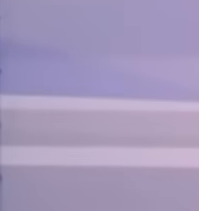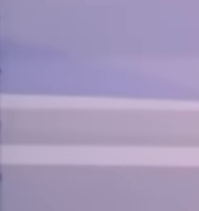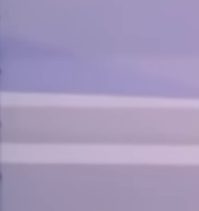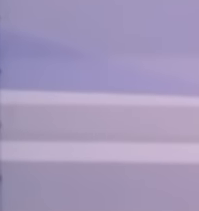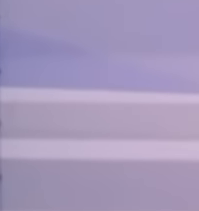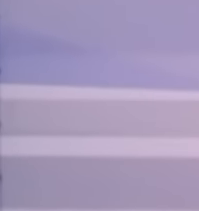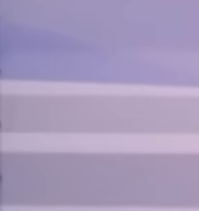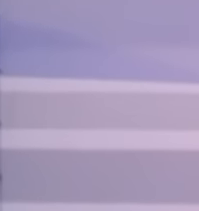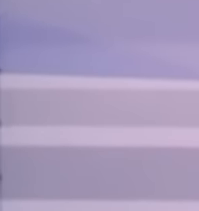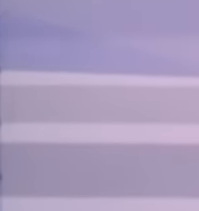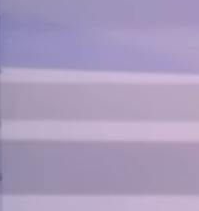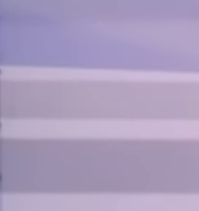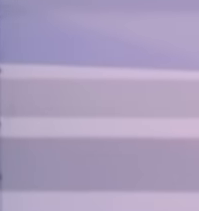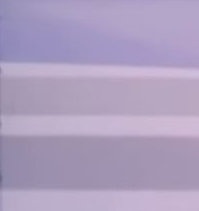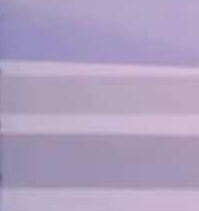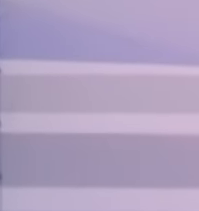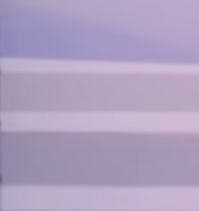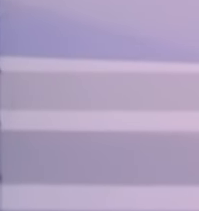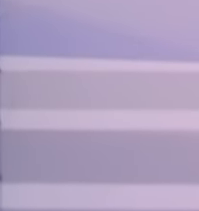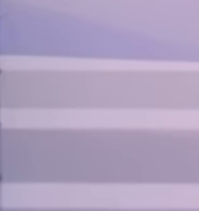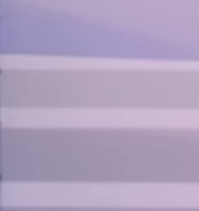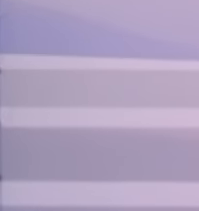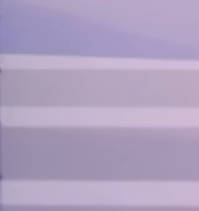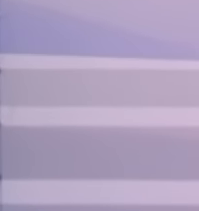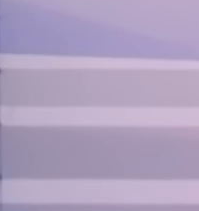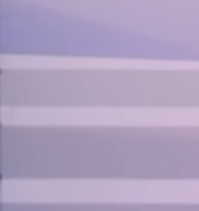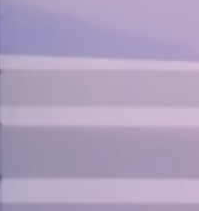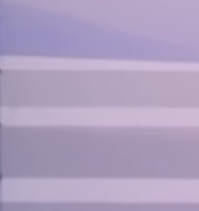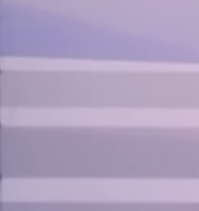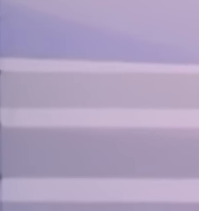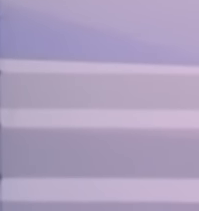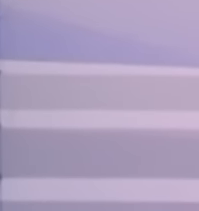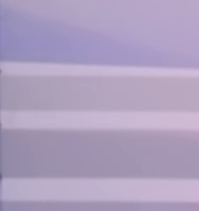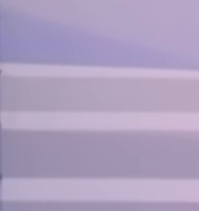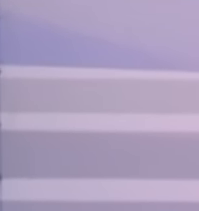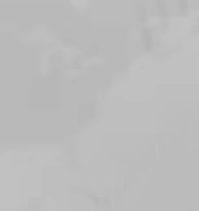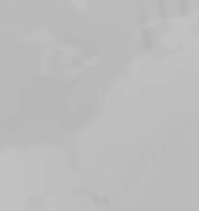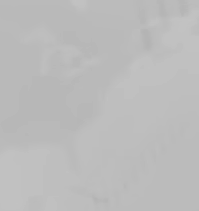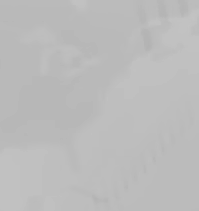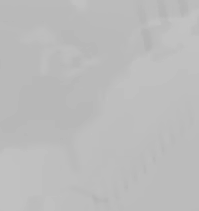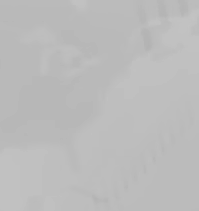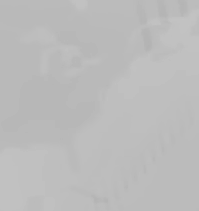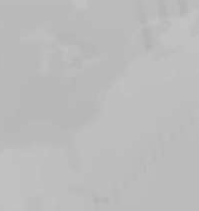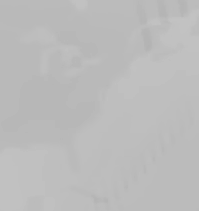abroad, samahan nyo kami sa GMA Pinoy TV at www.gmanews.tv.